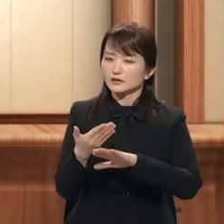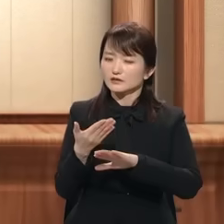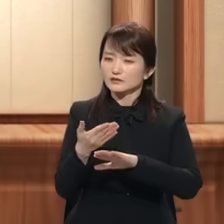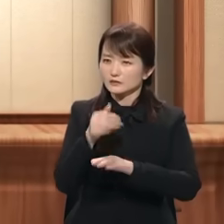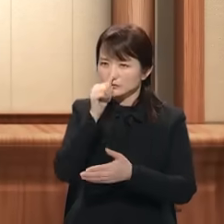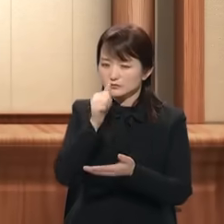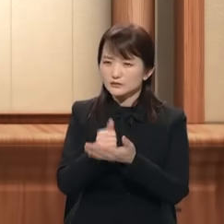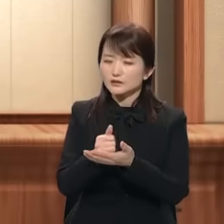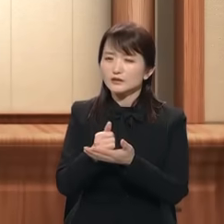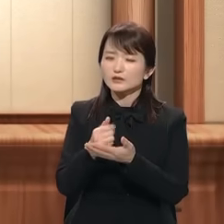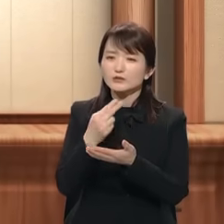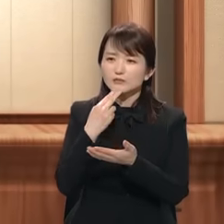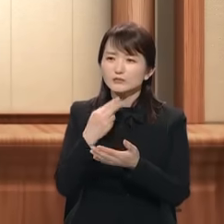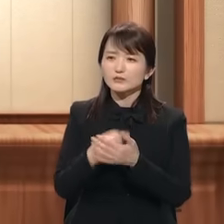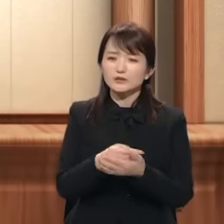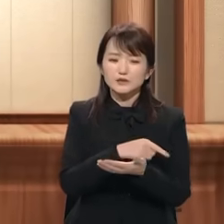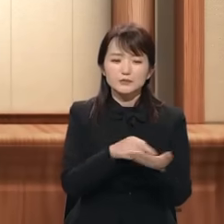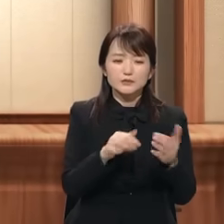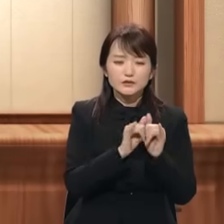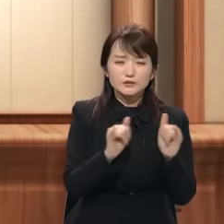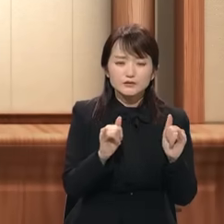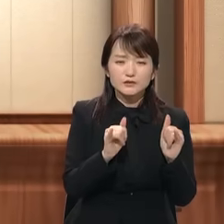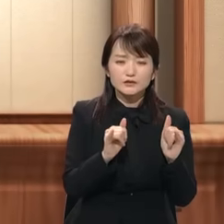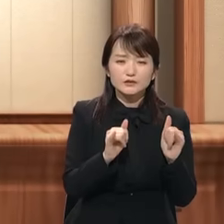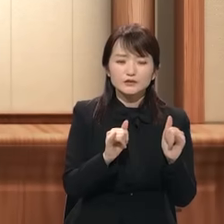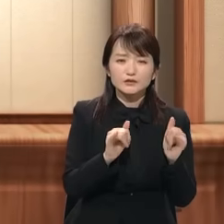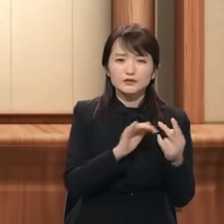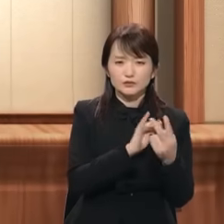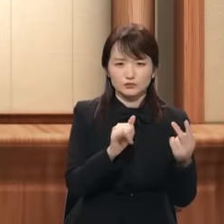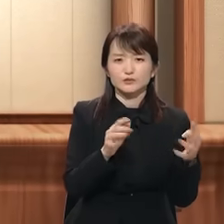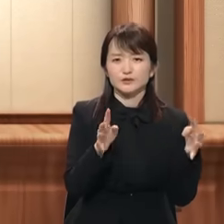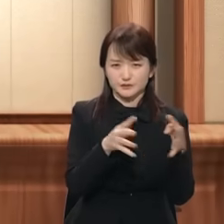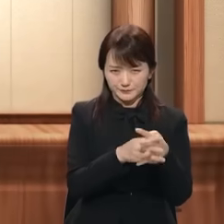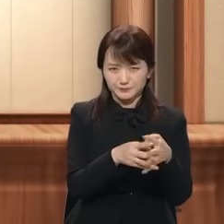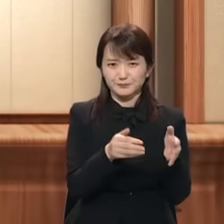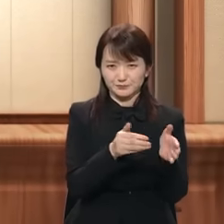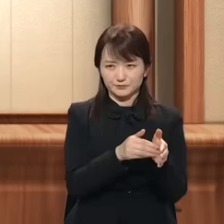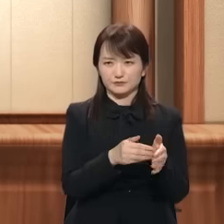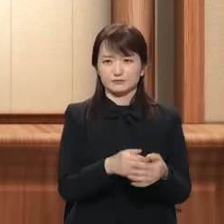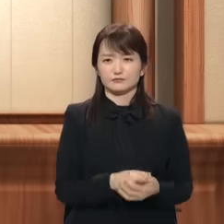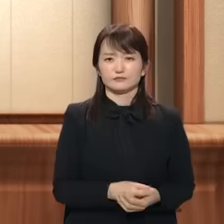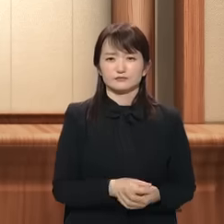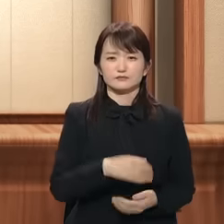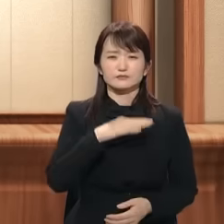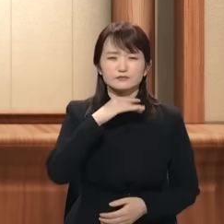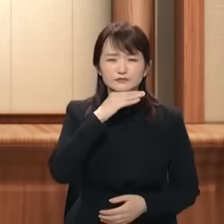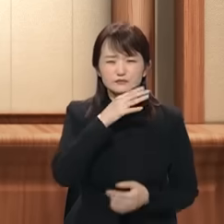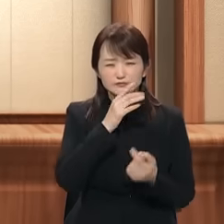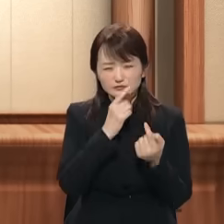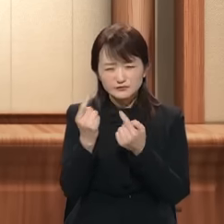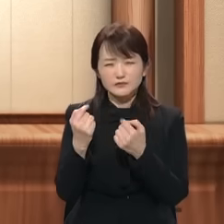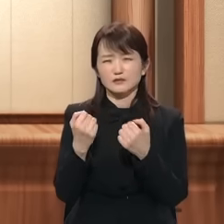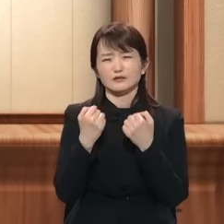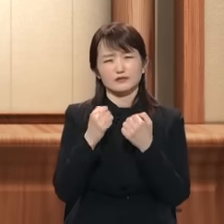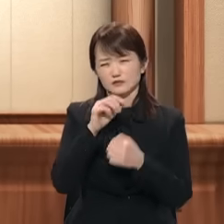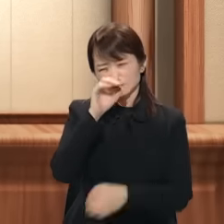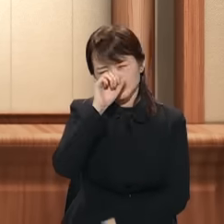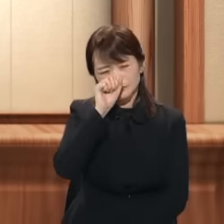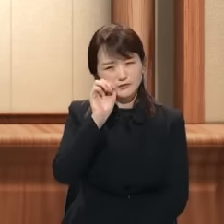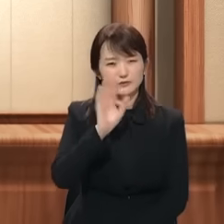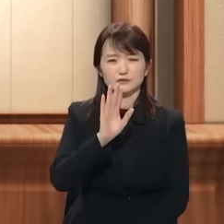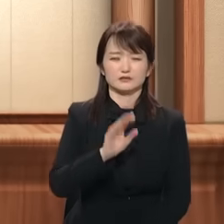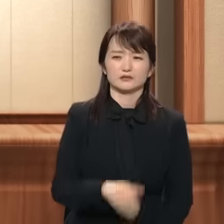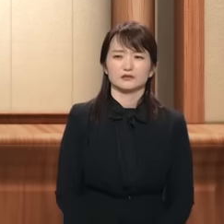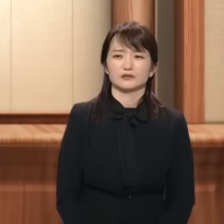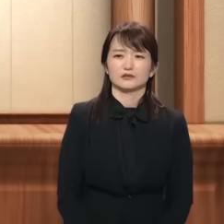없고 또 피해자 중에 한 명 피해자 두 명하고 합의를 했다 게다가 이제 나이가 많고 건강도 지금 얘기한 것처럼 좋지